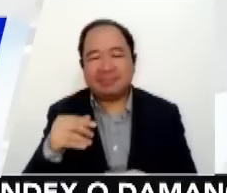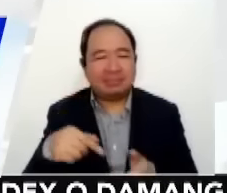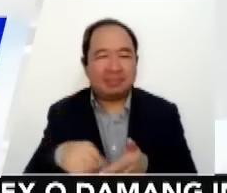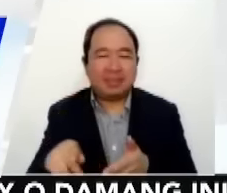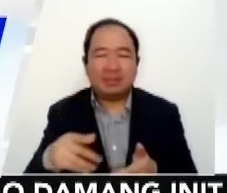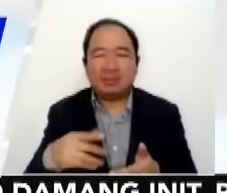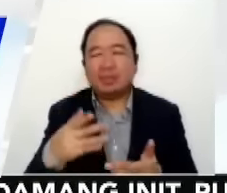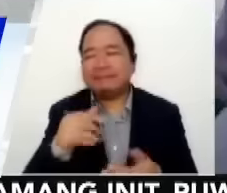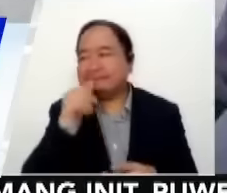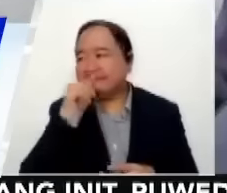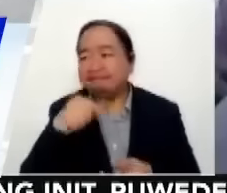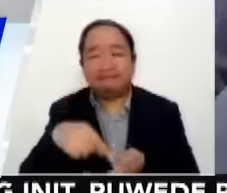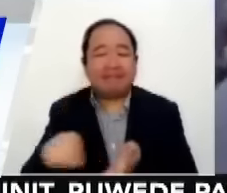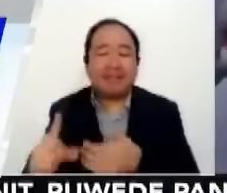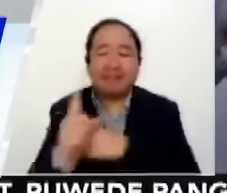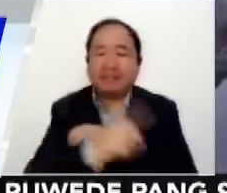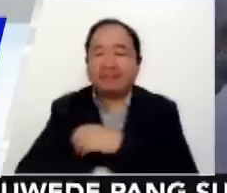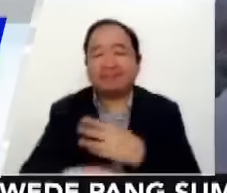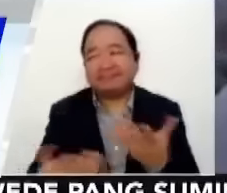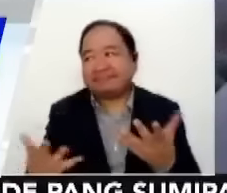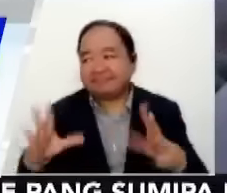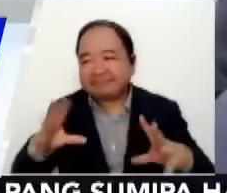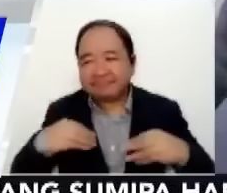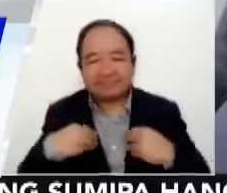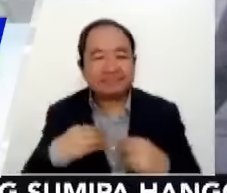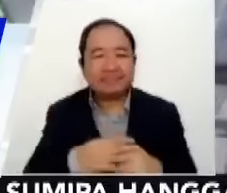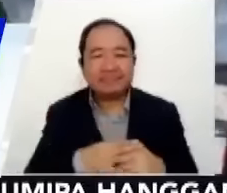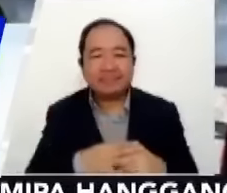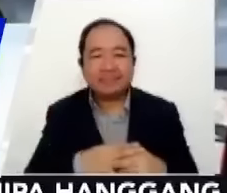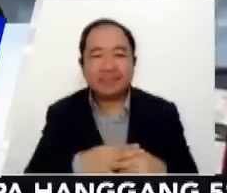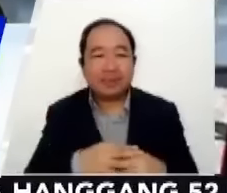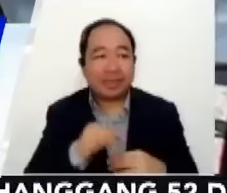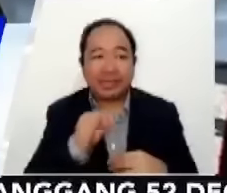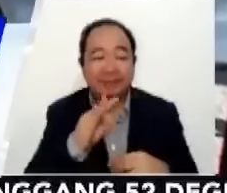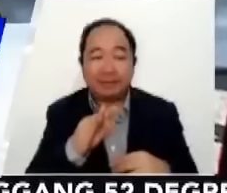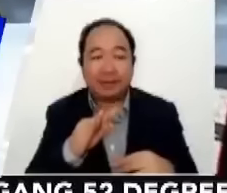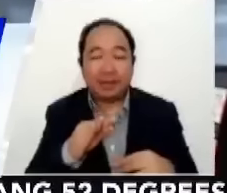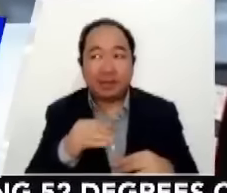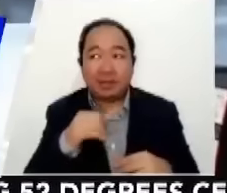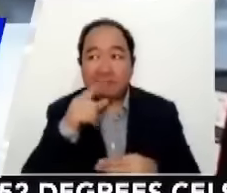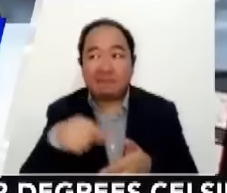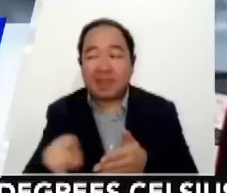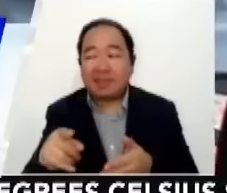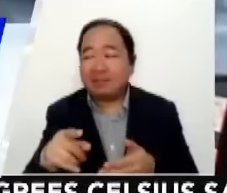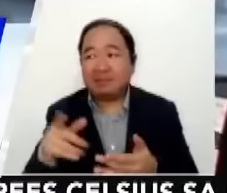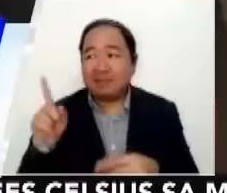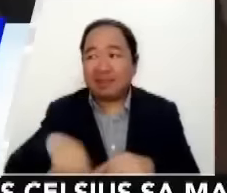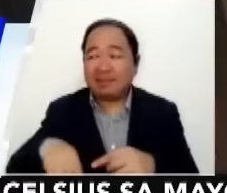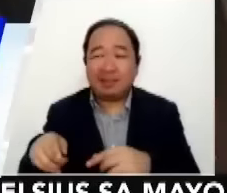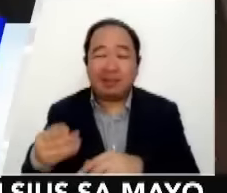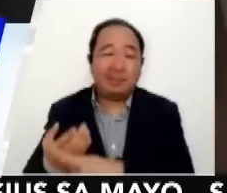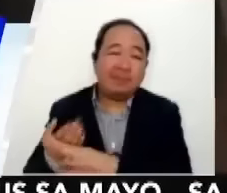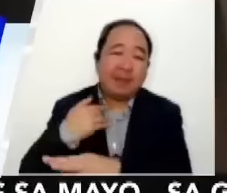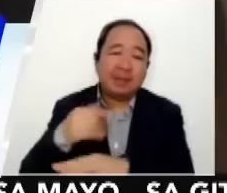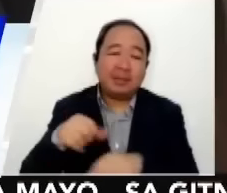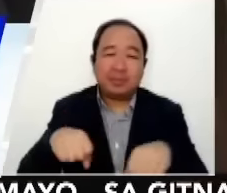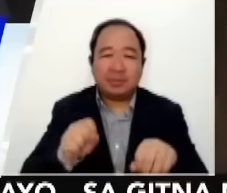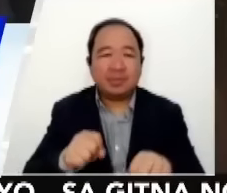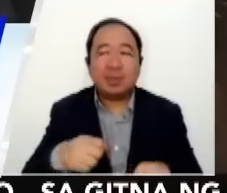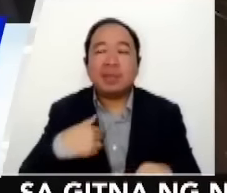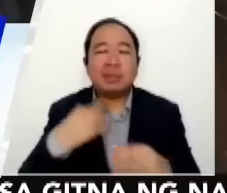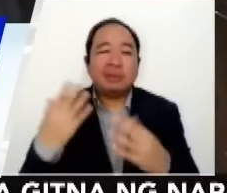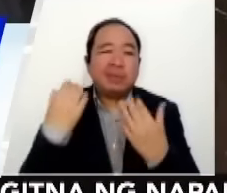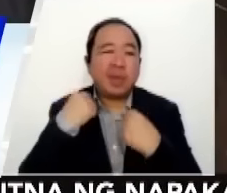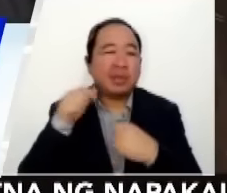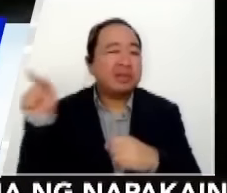inirap, syempre. Hindi natin makukuha pag hindi tayo magbayad eh. Pauwi na ako, diyan na ako nahuli sa Pedro Hill. Babayad na lang tayo para wala na